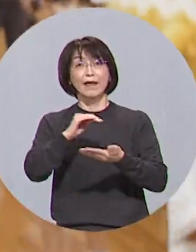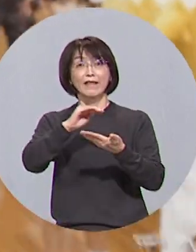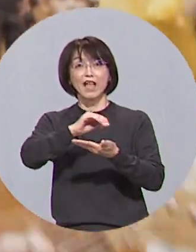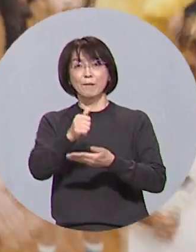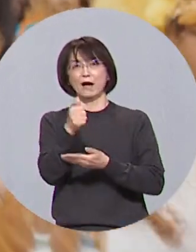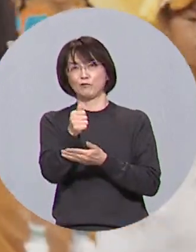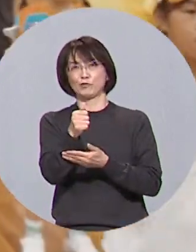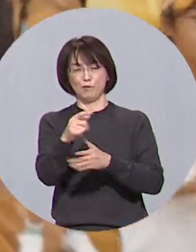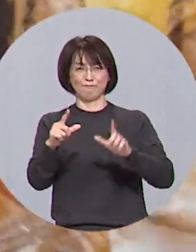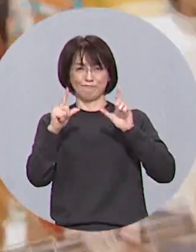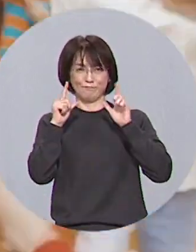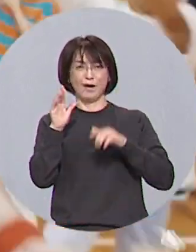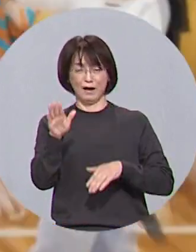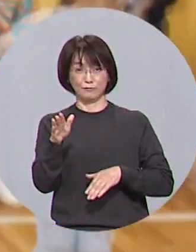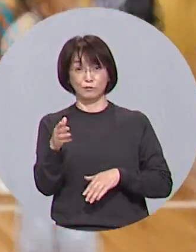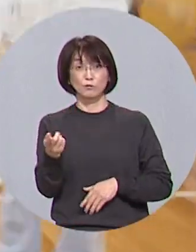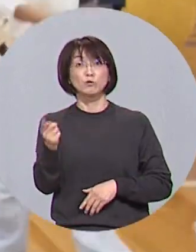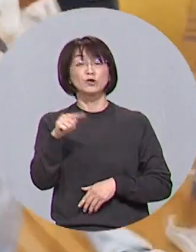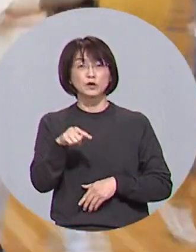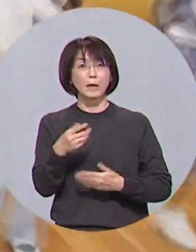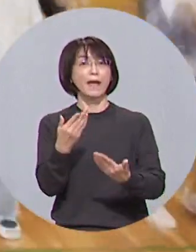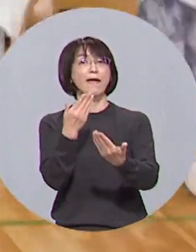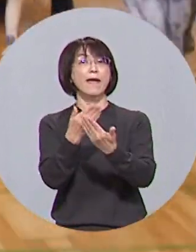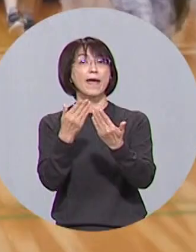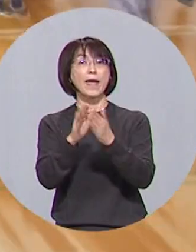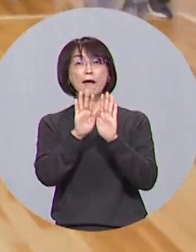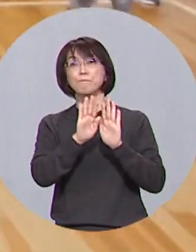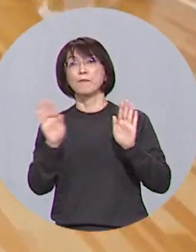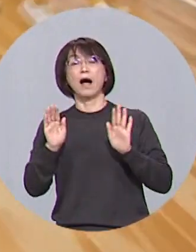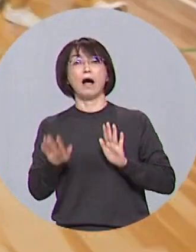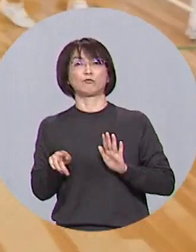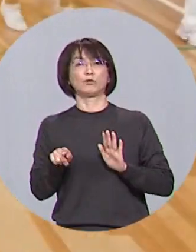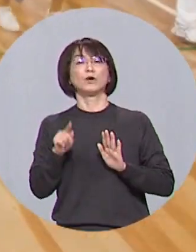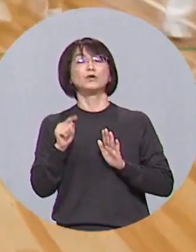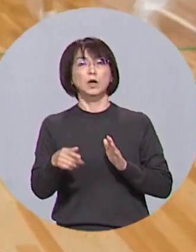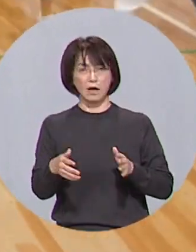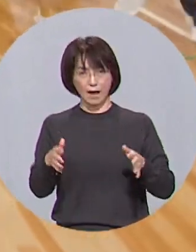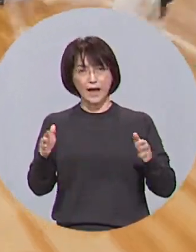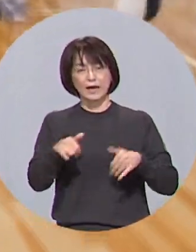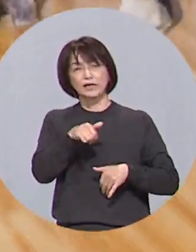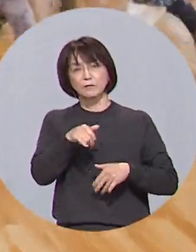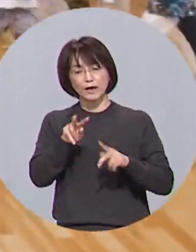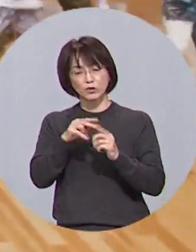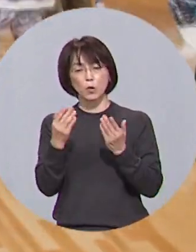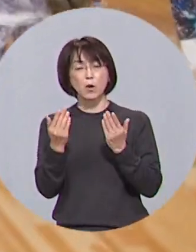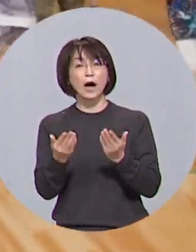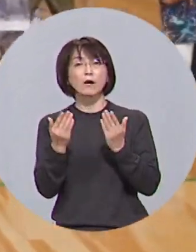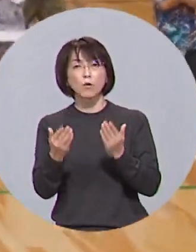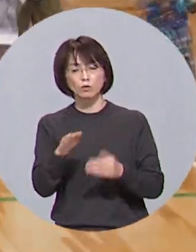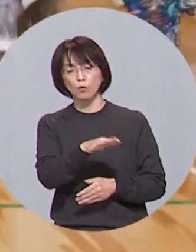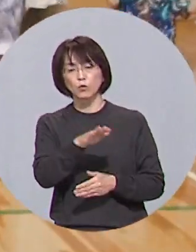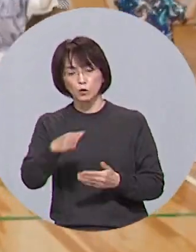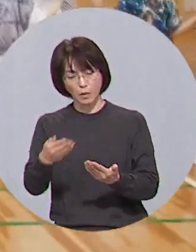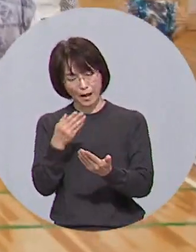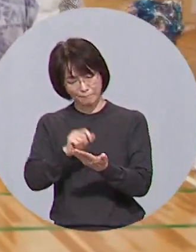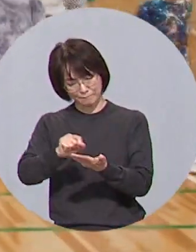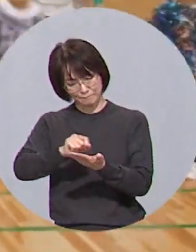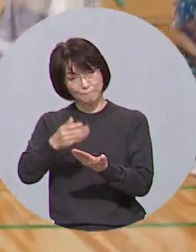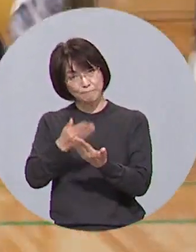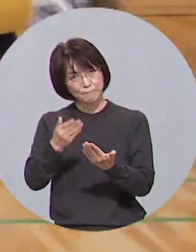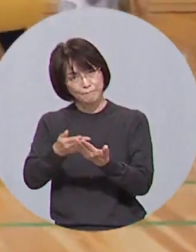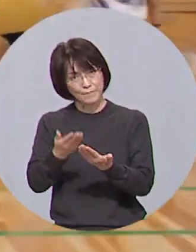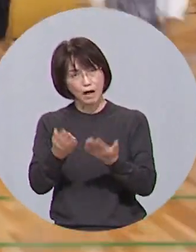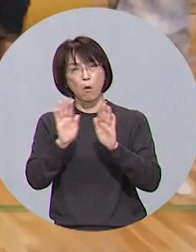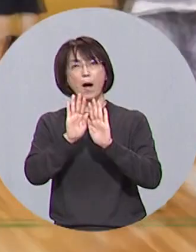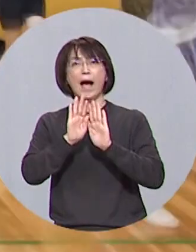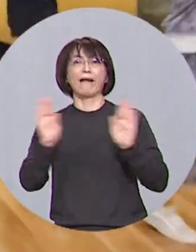くん、そして後ろには絵があると思うんですけど、あれが春日部小学校のですね子たちが描いてくれた絵なん